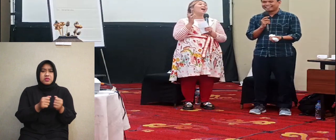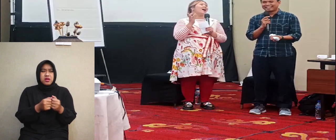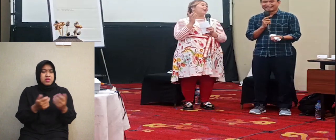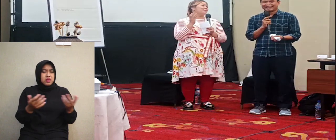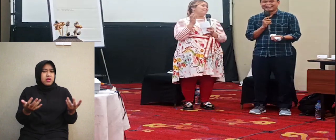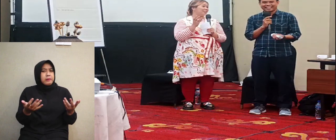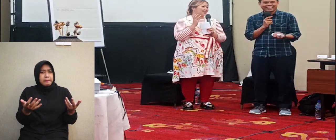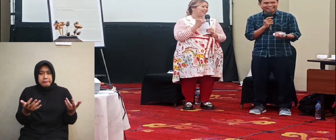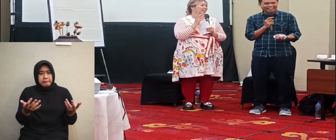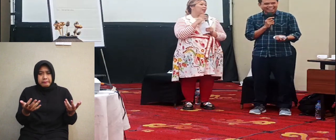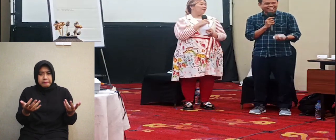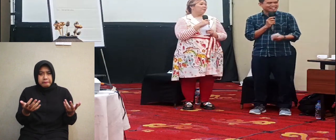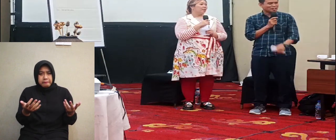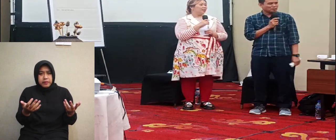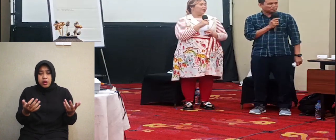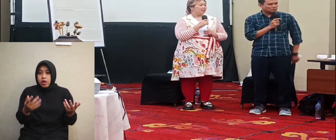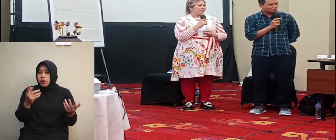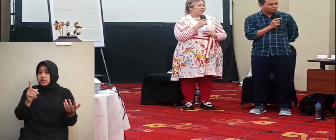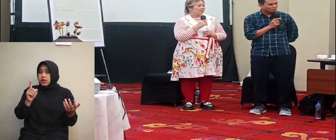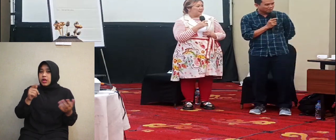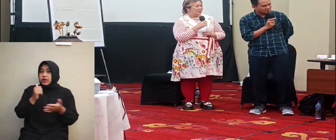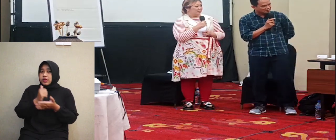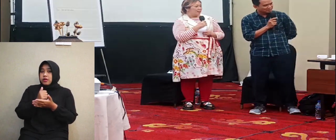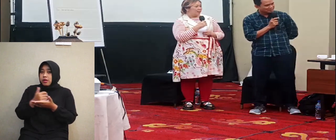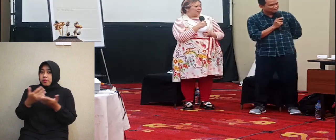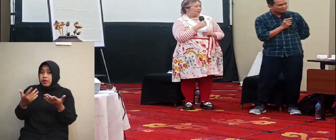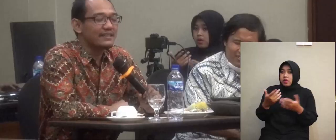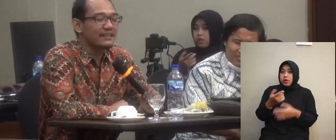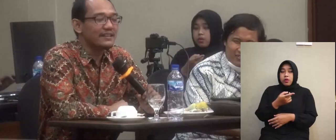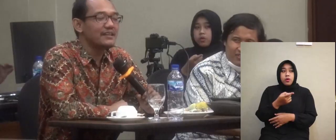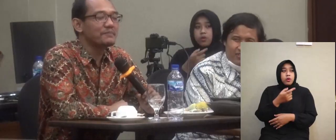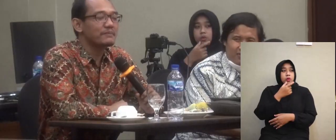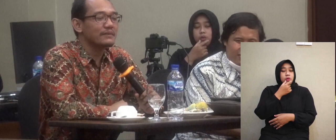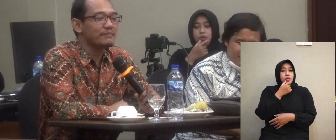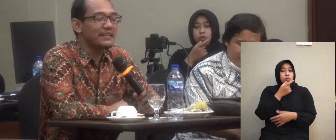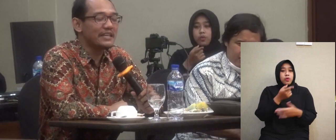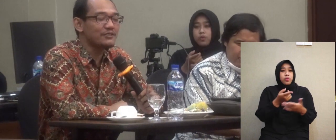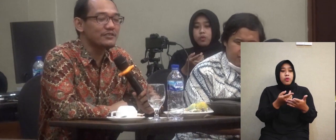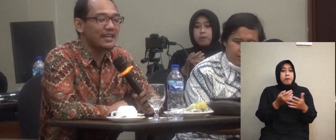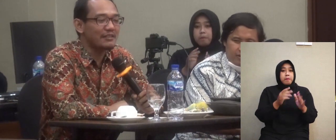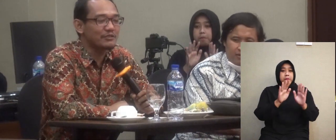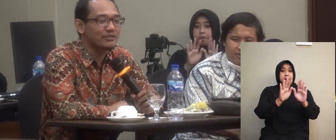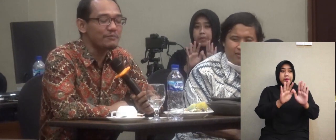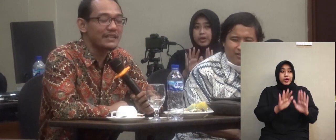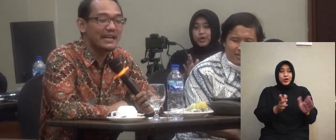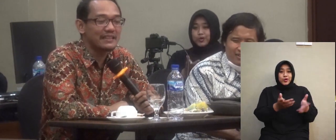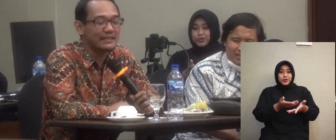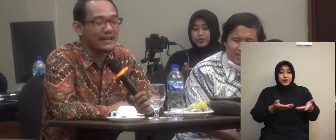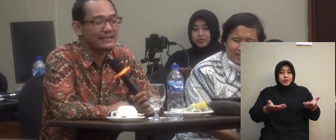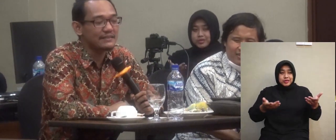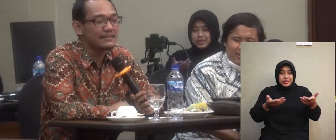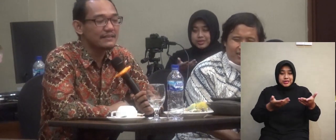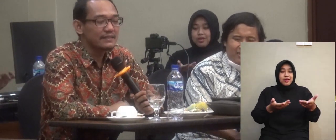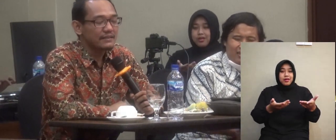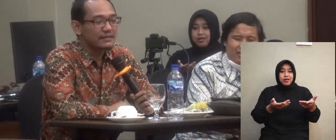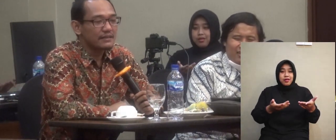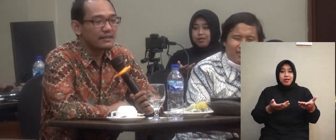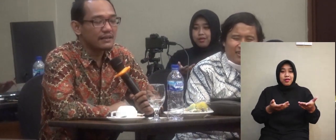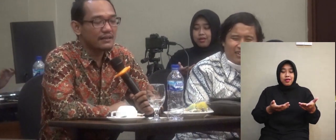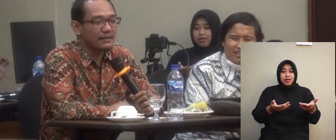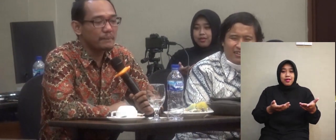apa sih jangan-jangan sebaliknya begini media sosial justru menggantikan